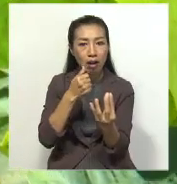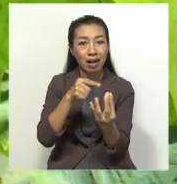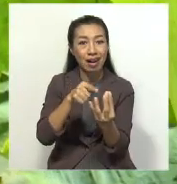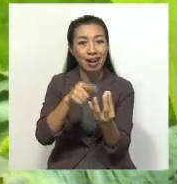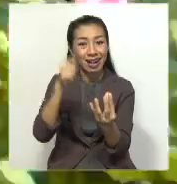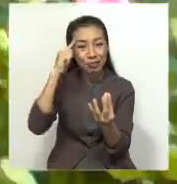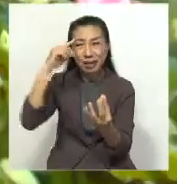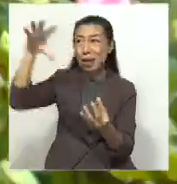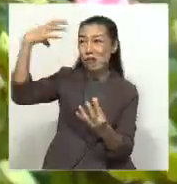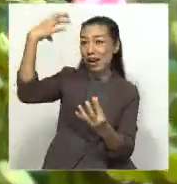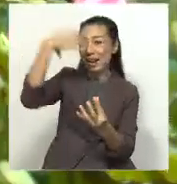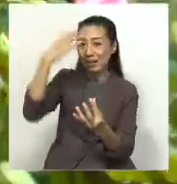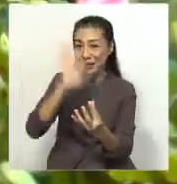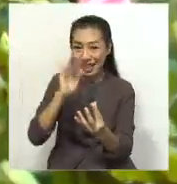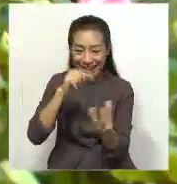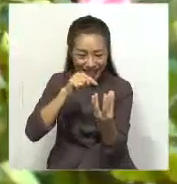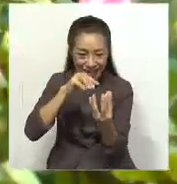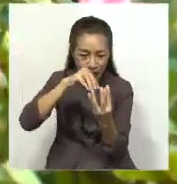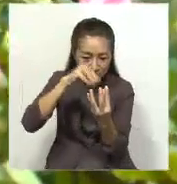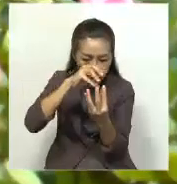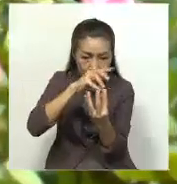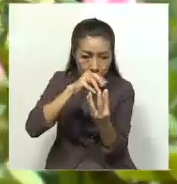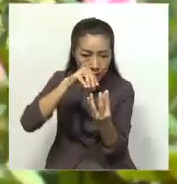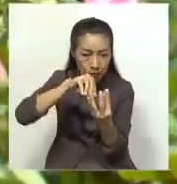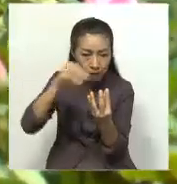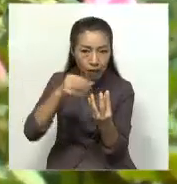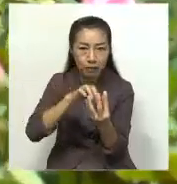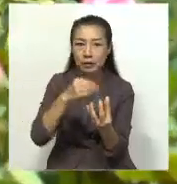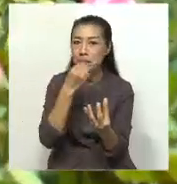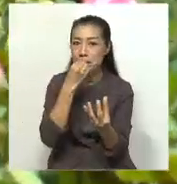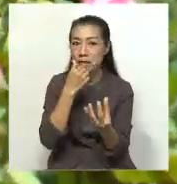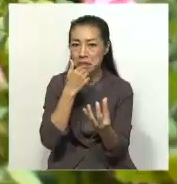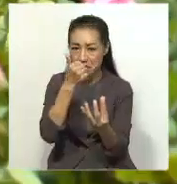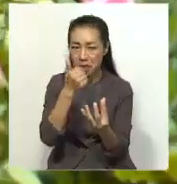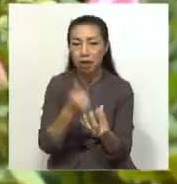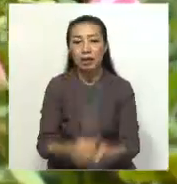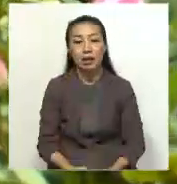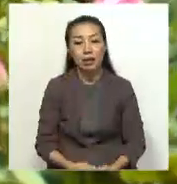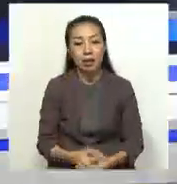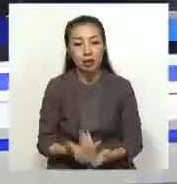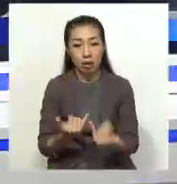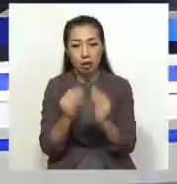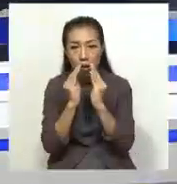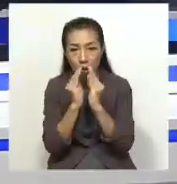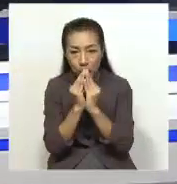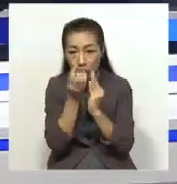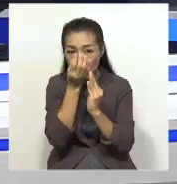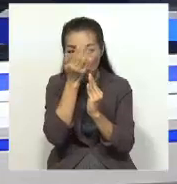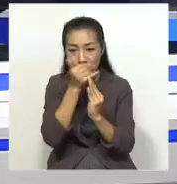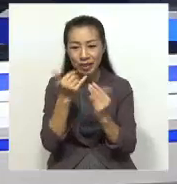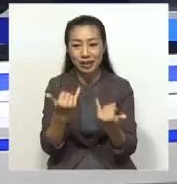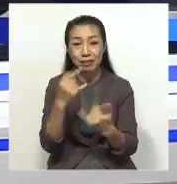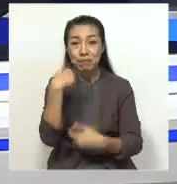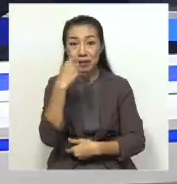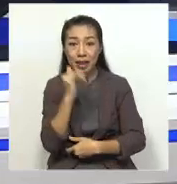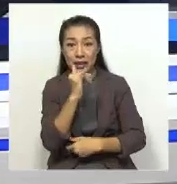ามพวกน้ำนะฮะ ไม่ใช่อันนี้ อร่อยด้วย อร่อยกรอบหวาน แล้วดอกบัวนี่กำลังสวยเลยนะครับ ค่ะ แล้วก็